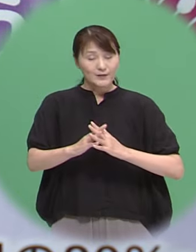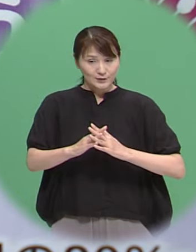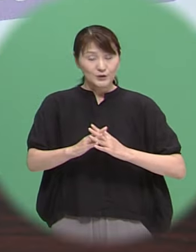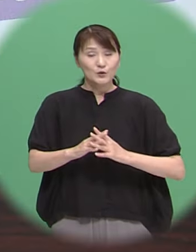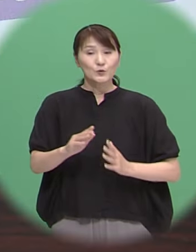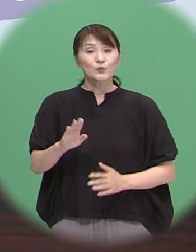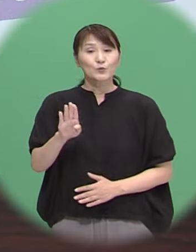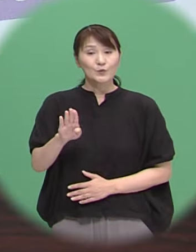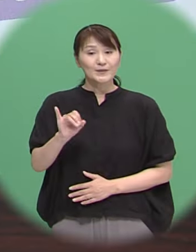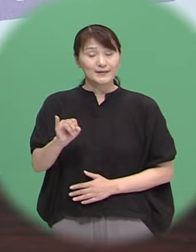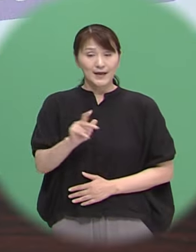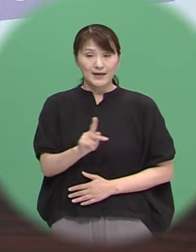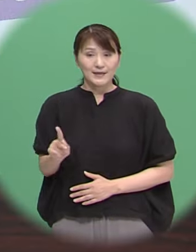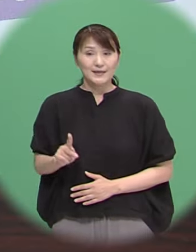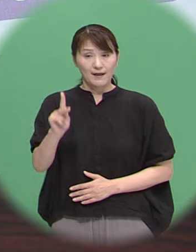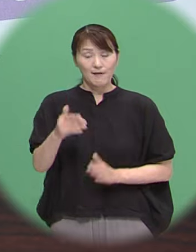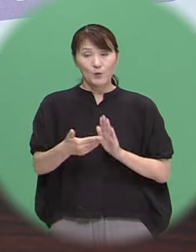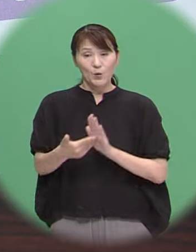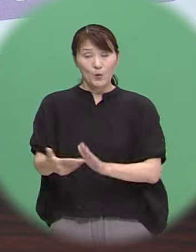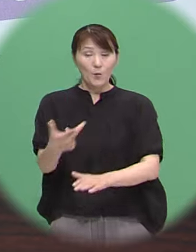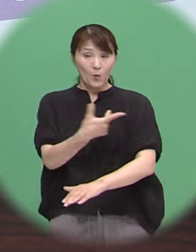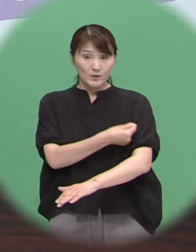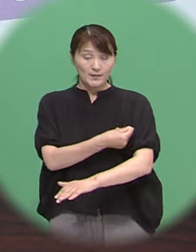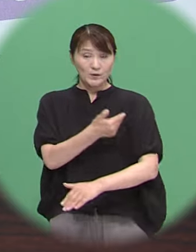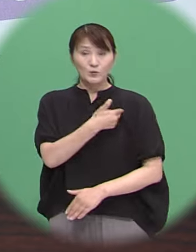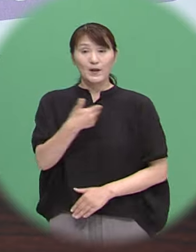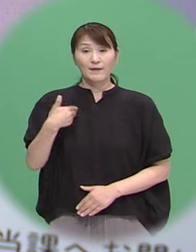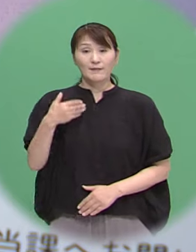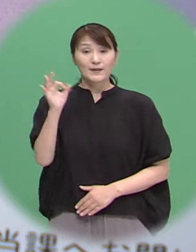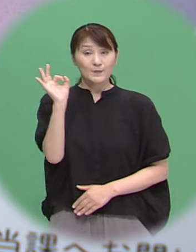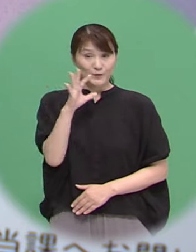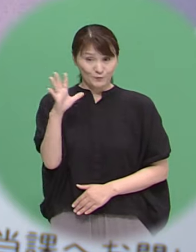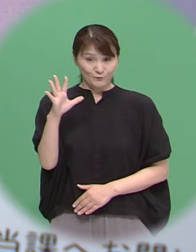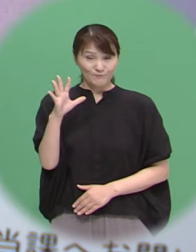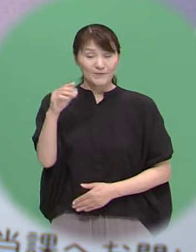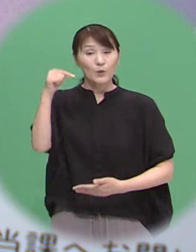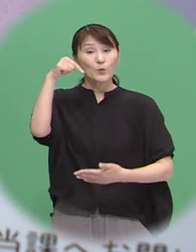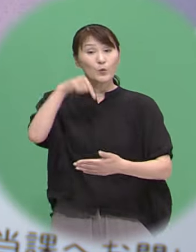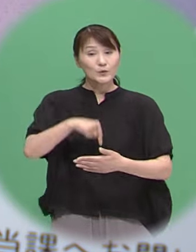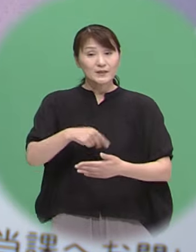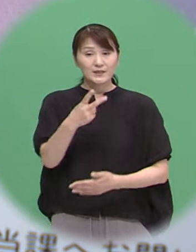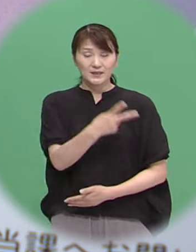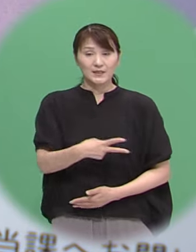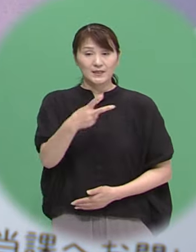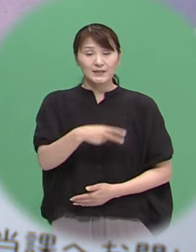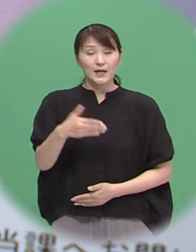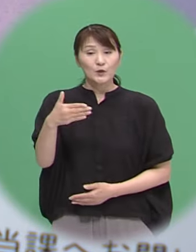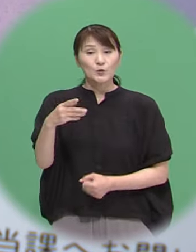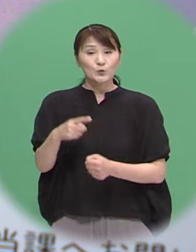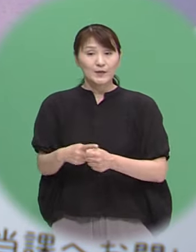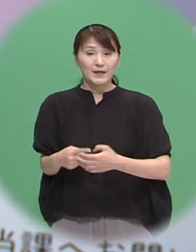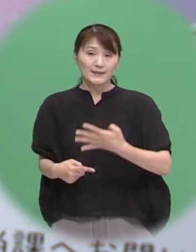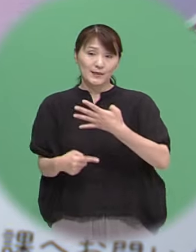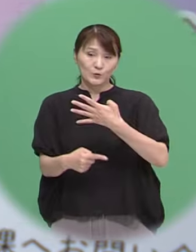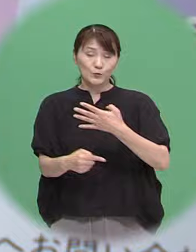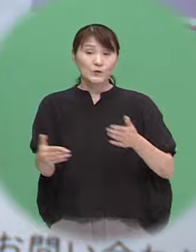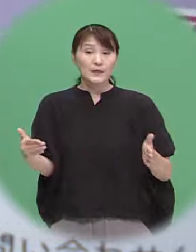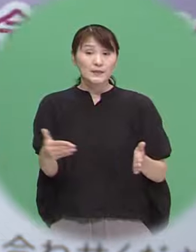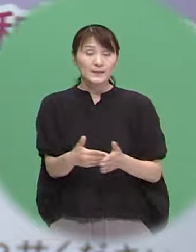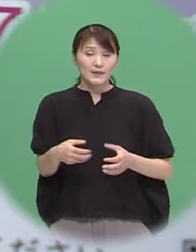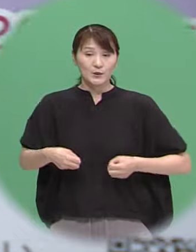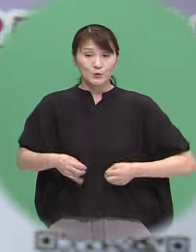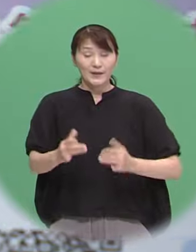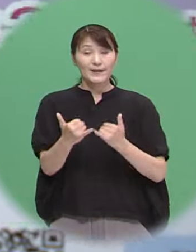接種を無料で受けることができます。このうち2009年4月1日までに生まれた